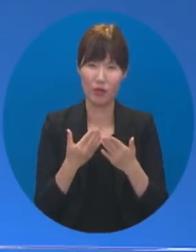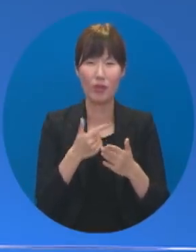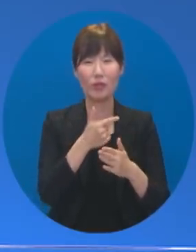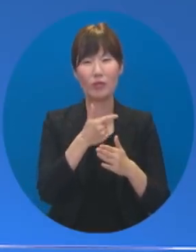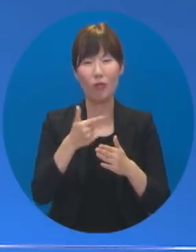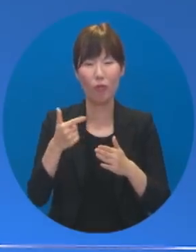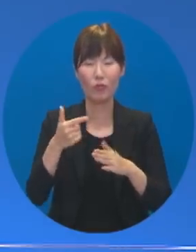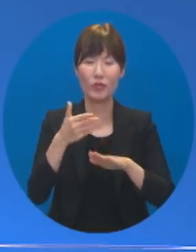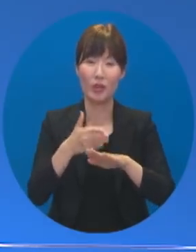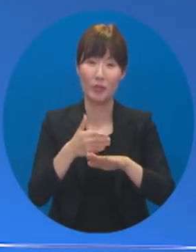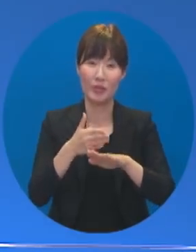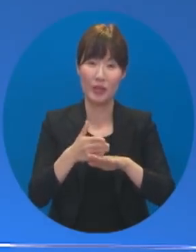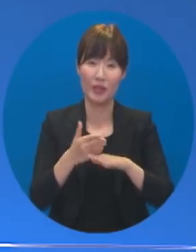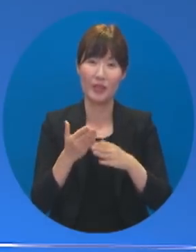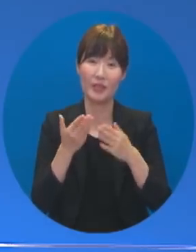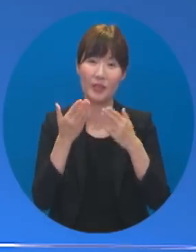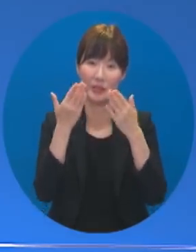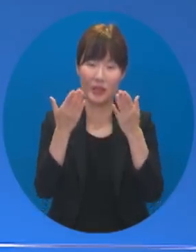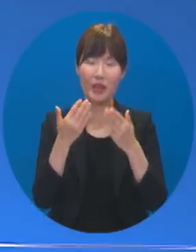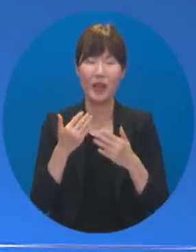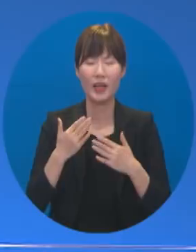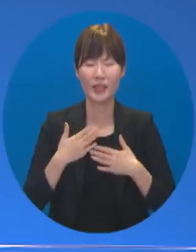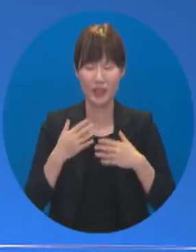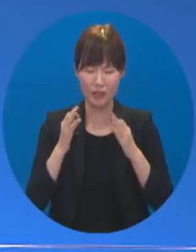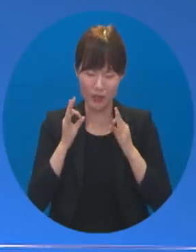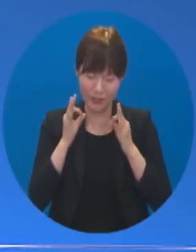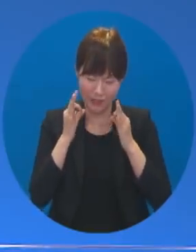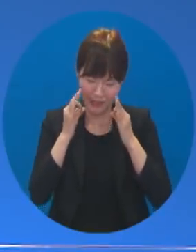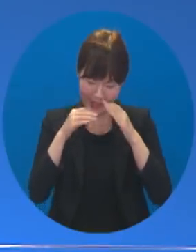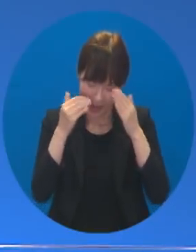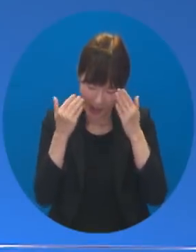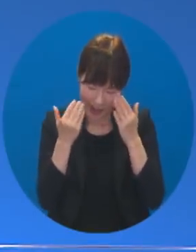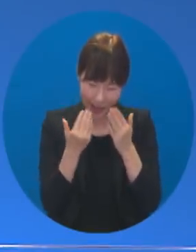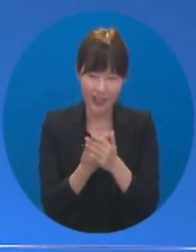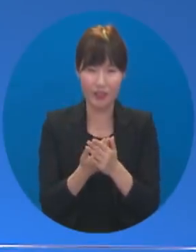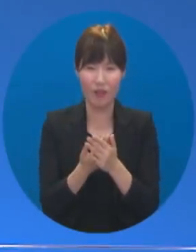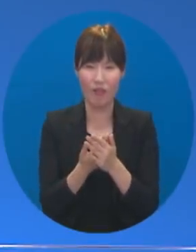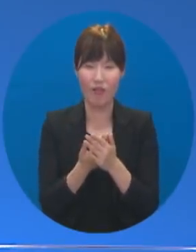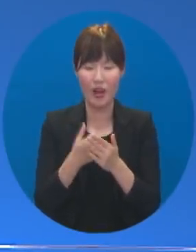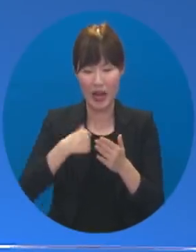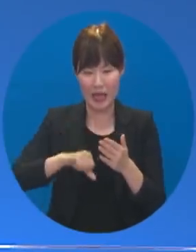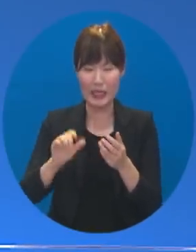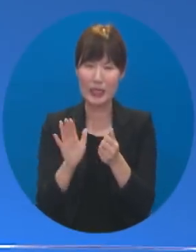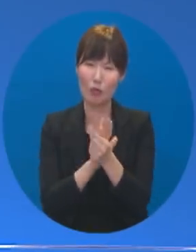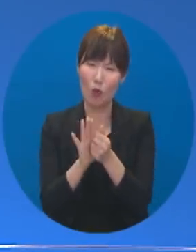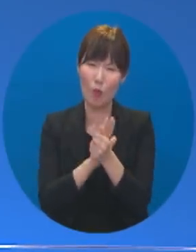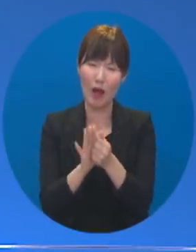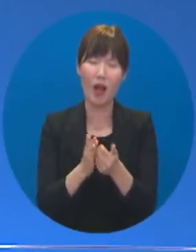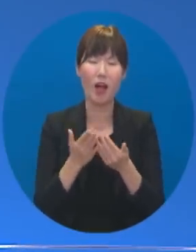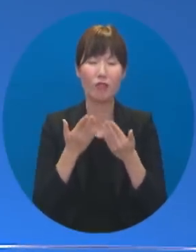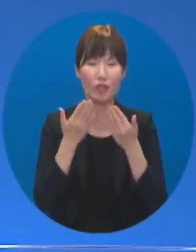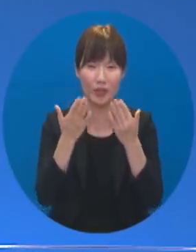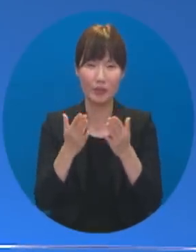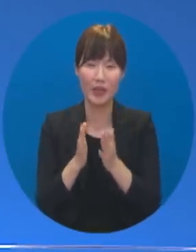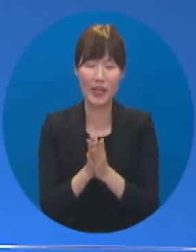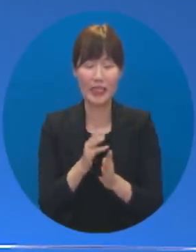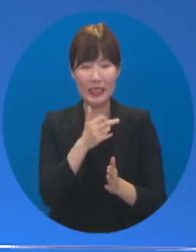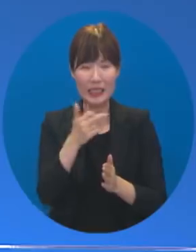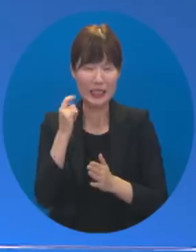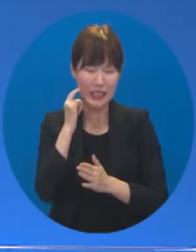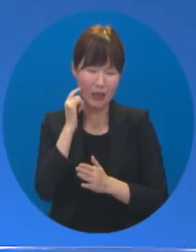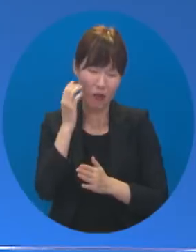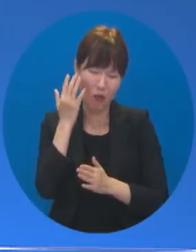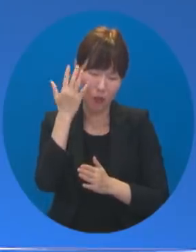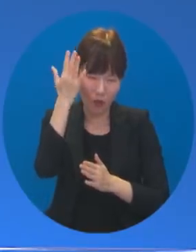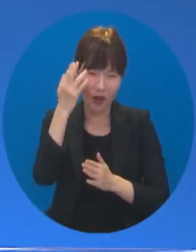최선을 다해서 돌보겠습니다. 제가 뭐 큰 거를 하나님께 영광을 돌리지 못하더라도 저에게